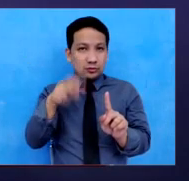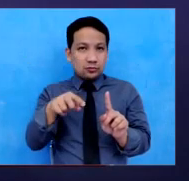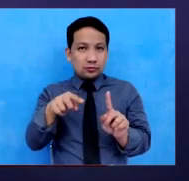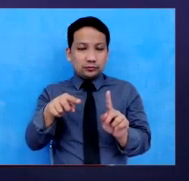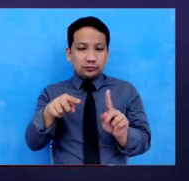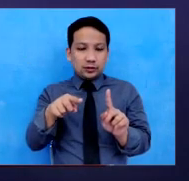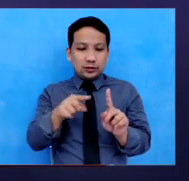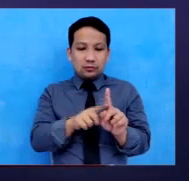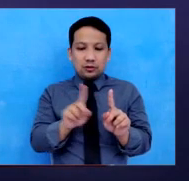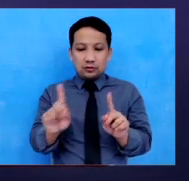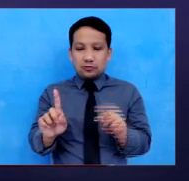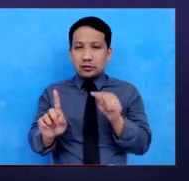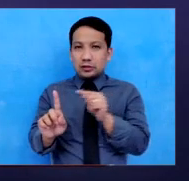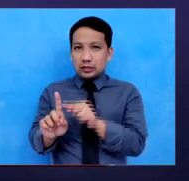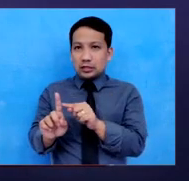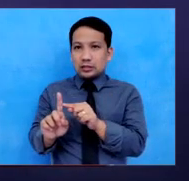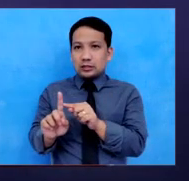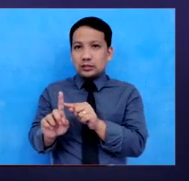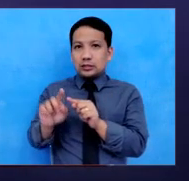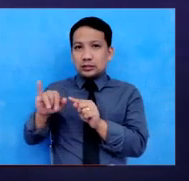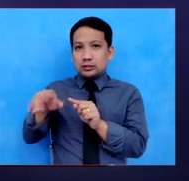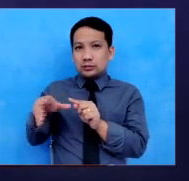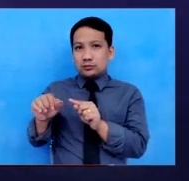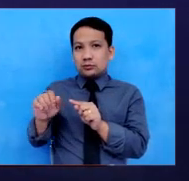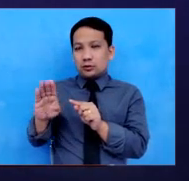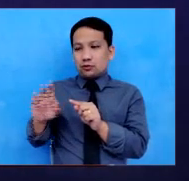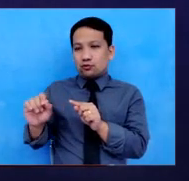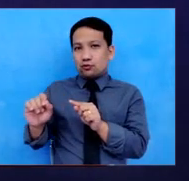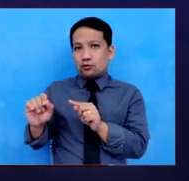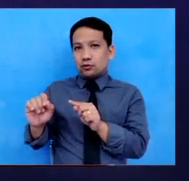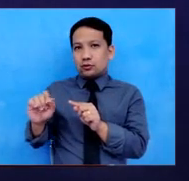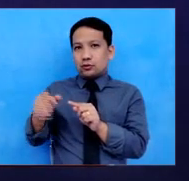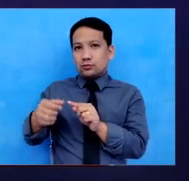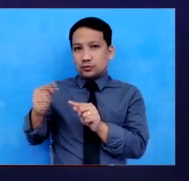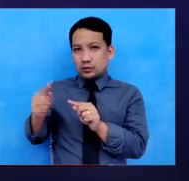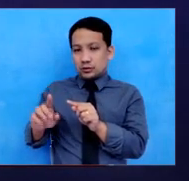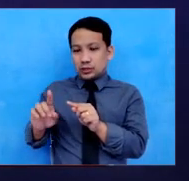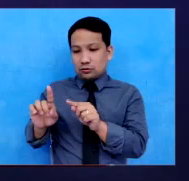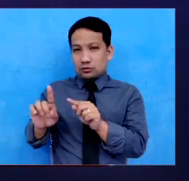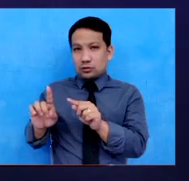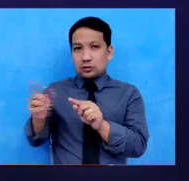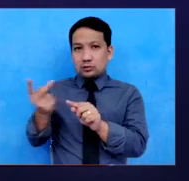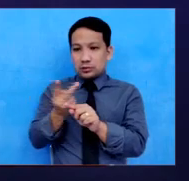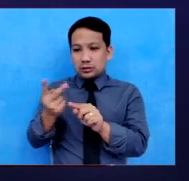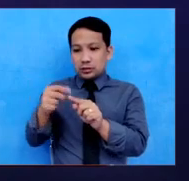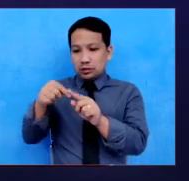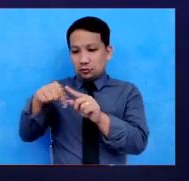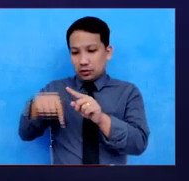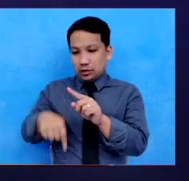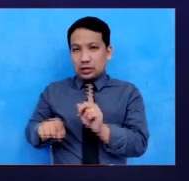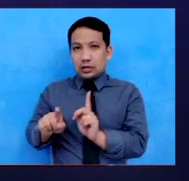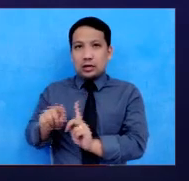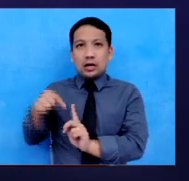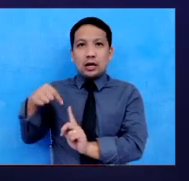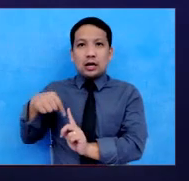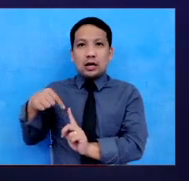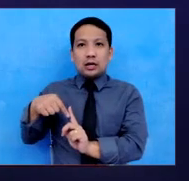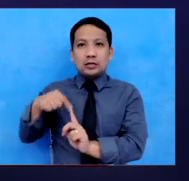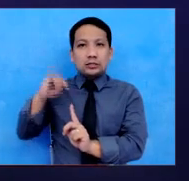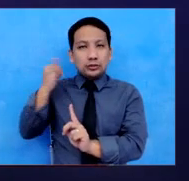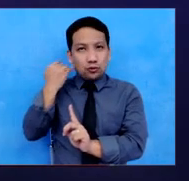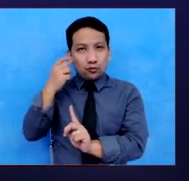Bakoto. Sa pagtutulungan ng mga middleman, na-hire nila ang hitman na si Joel Escorial na siyang pumatay kay Ka Percy no October